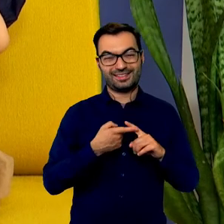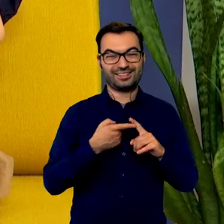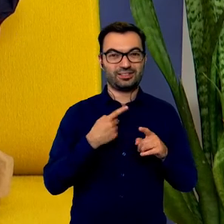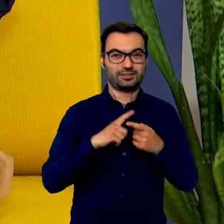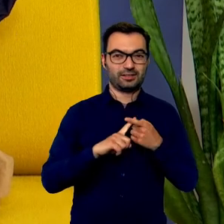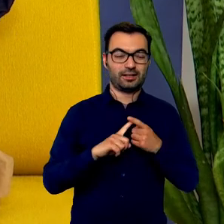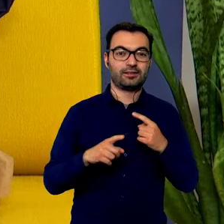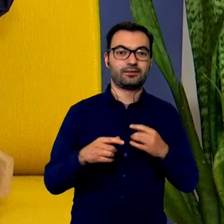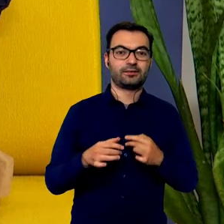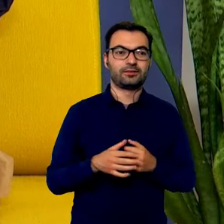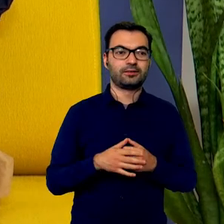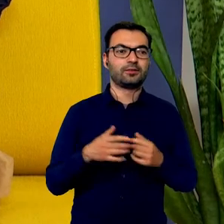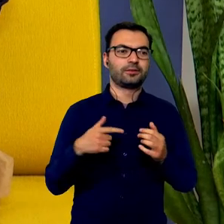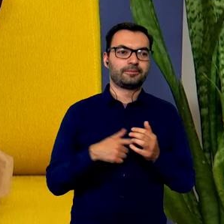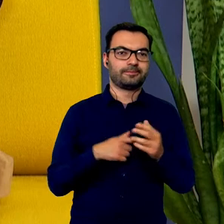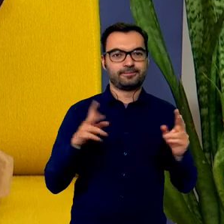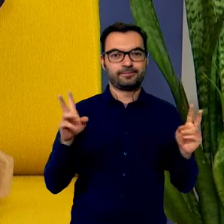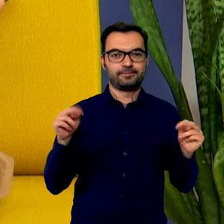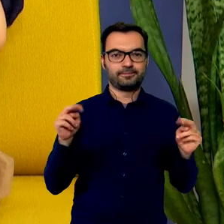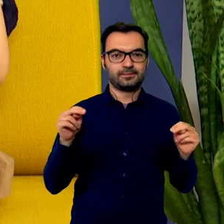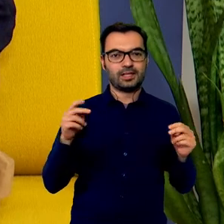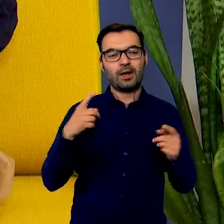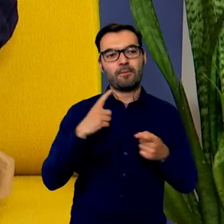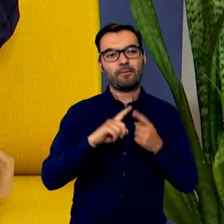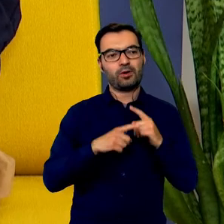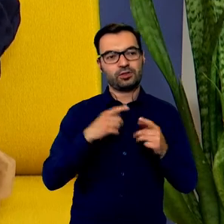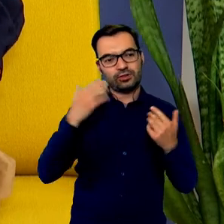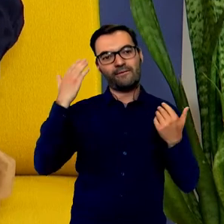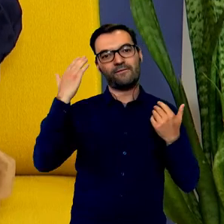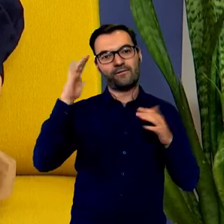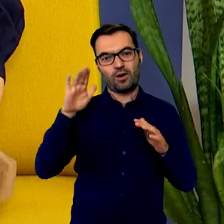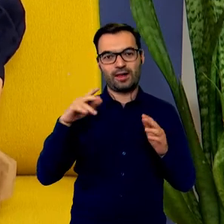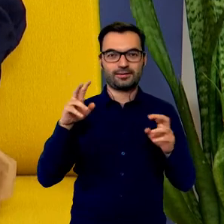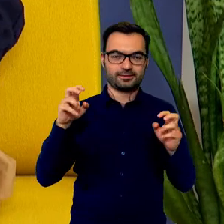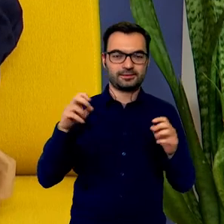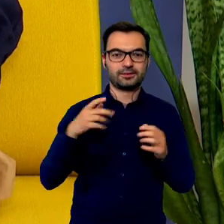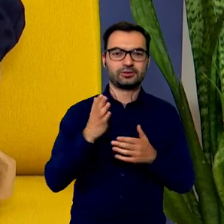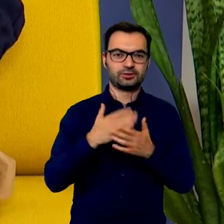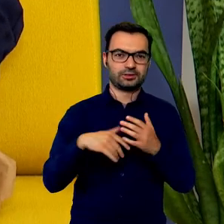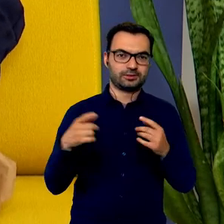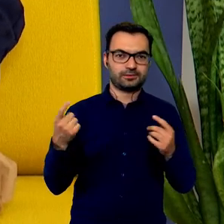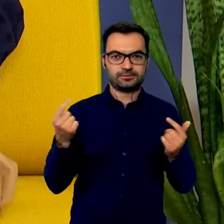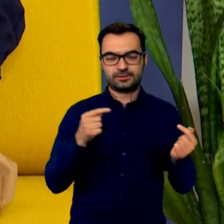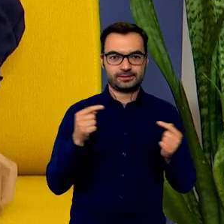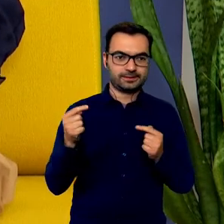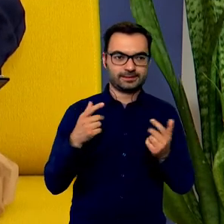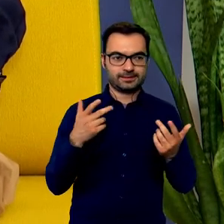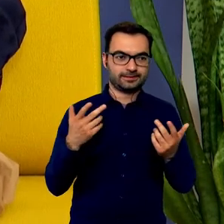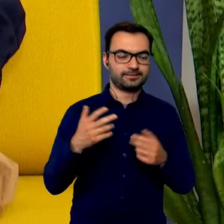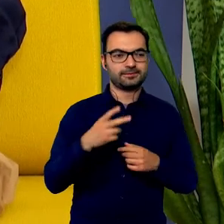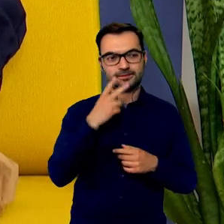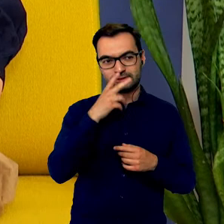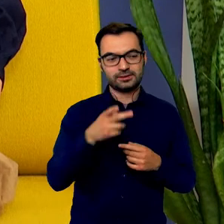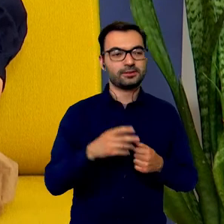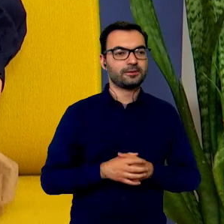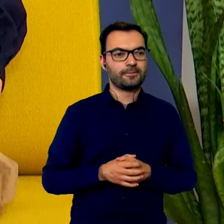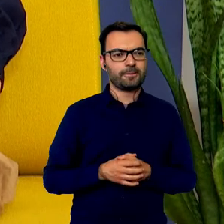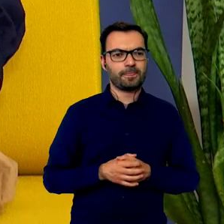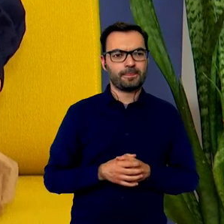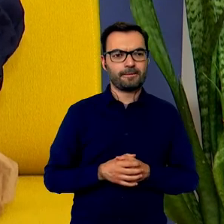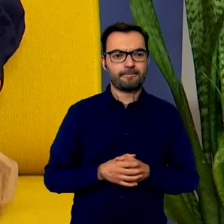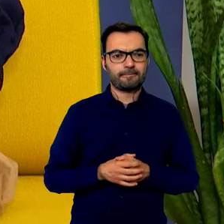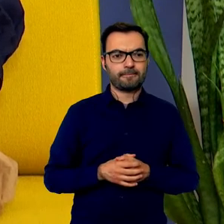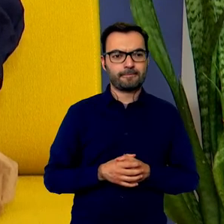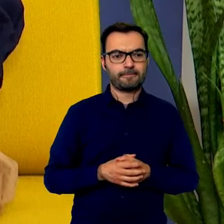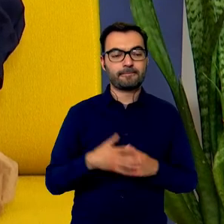polityczna przede wszystkim, bo od tej tak zwanej woli politycznej, z którą niektórzy czasami brutalnie się zderzają, no właśnie myśląc